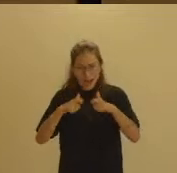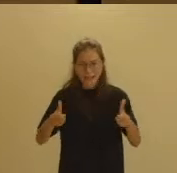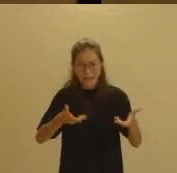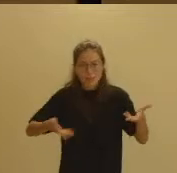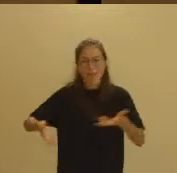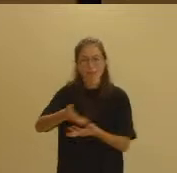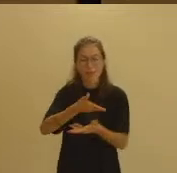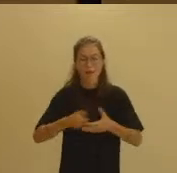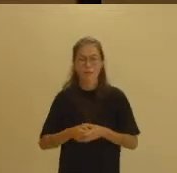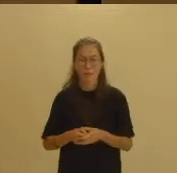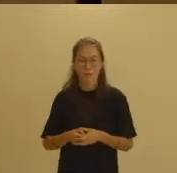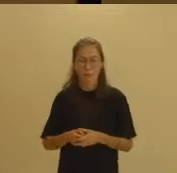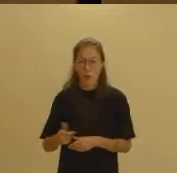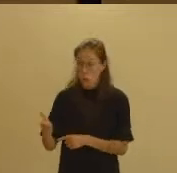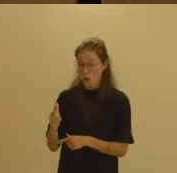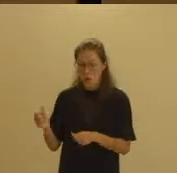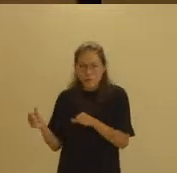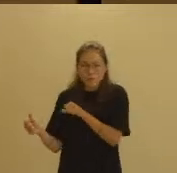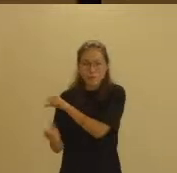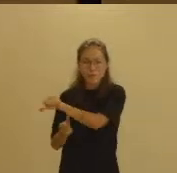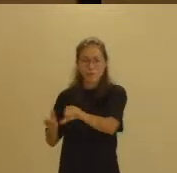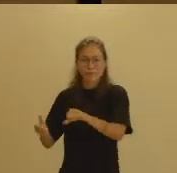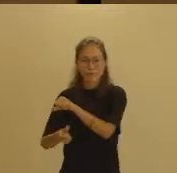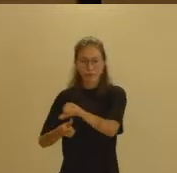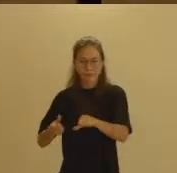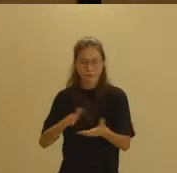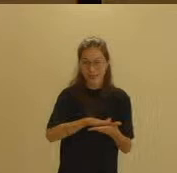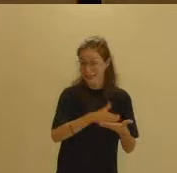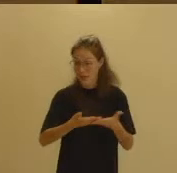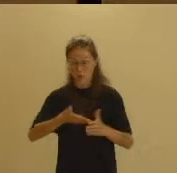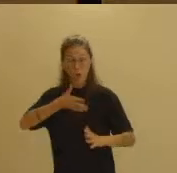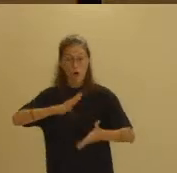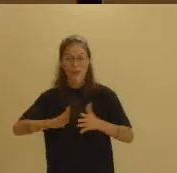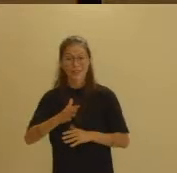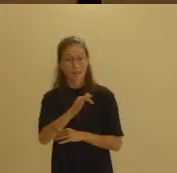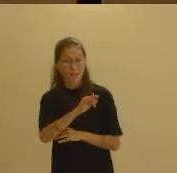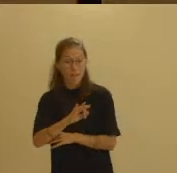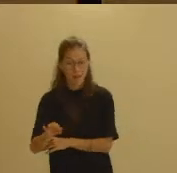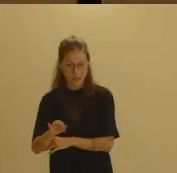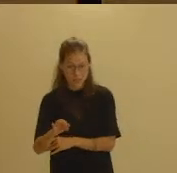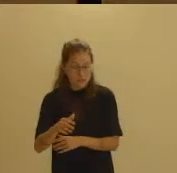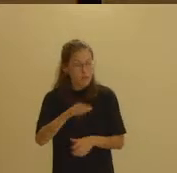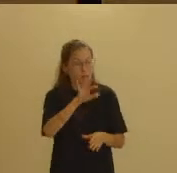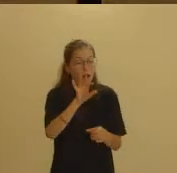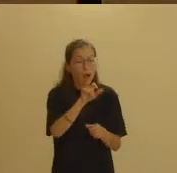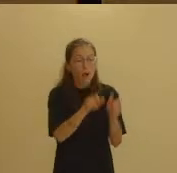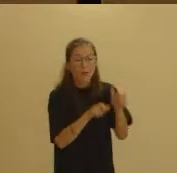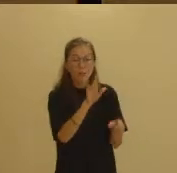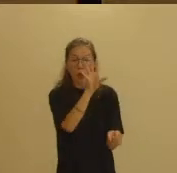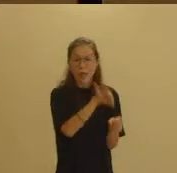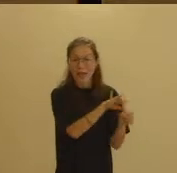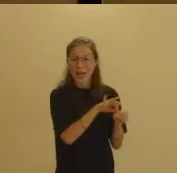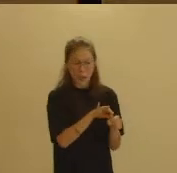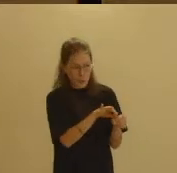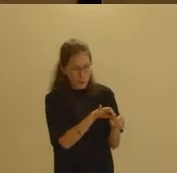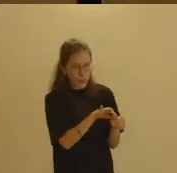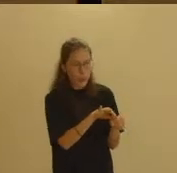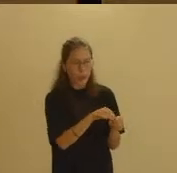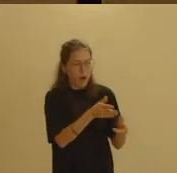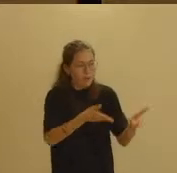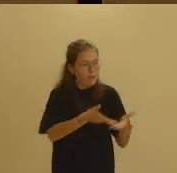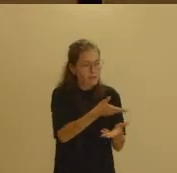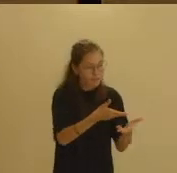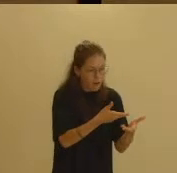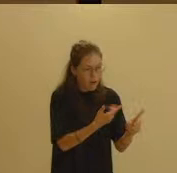Elles se succéderont pour traduire en langue des signes française les propos des élus dans une incrustation en haut de